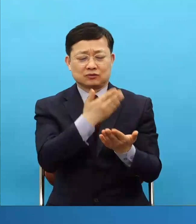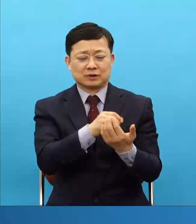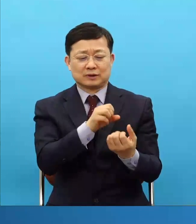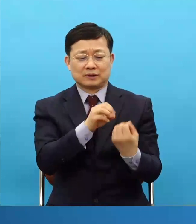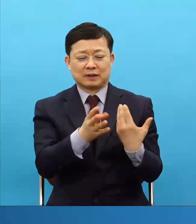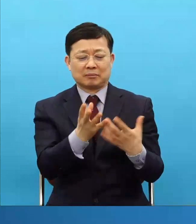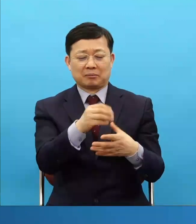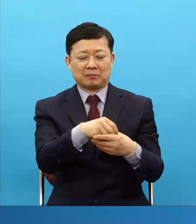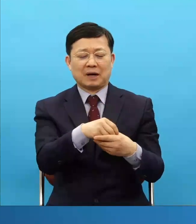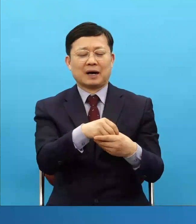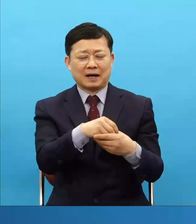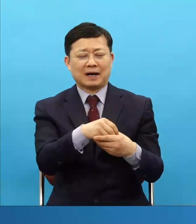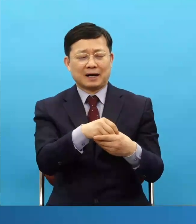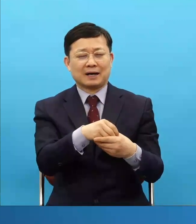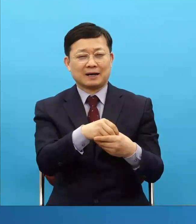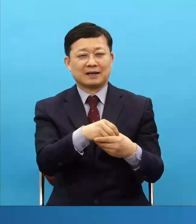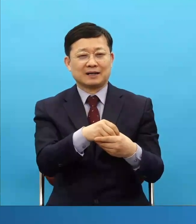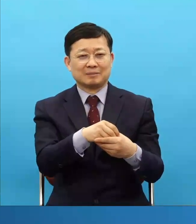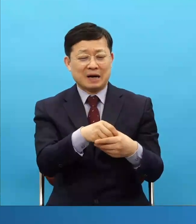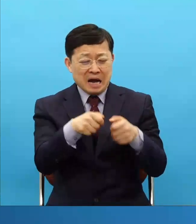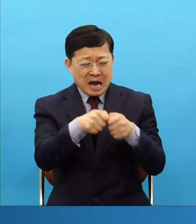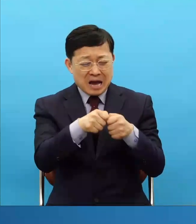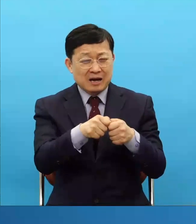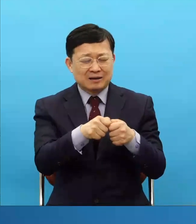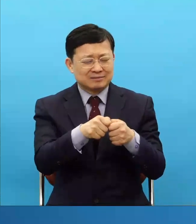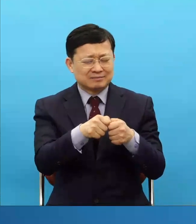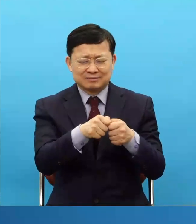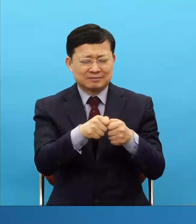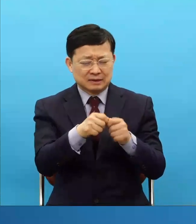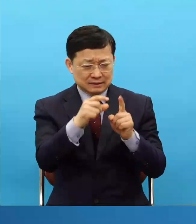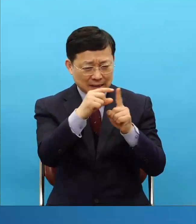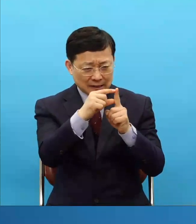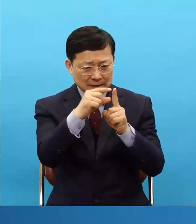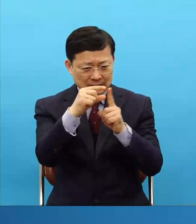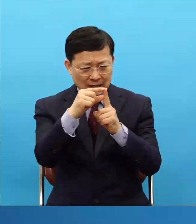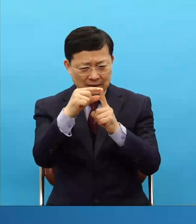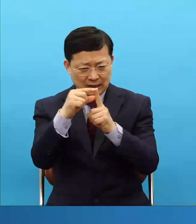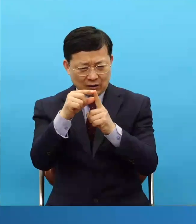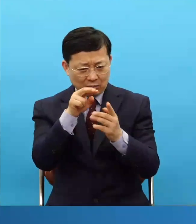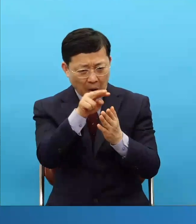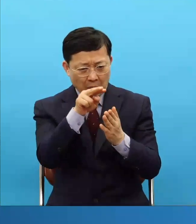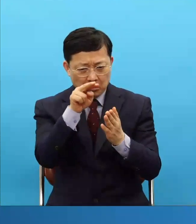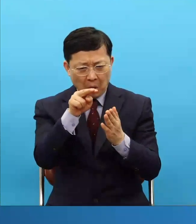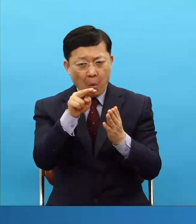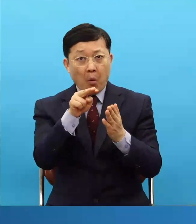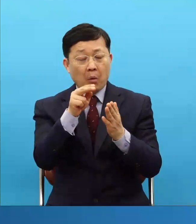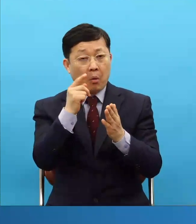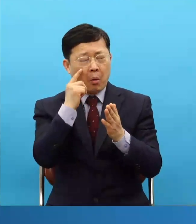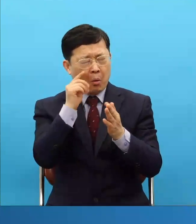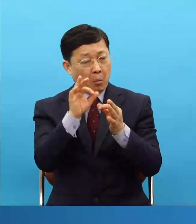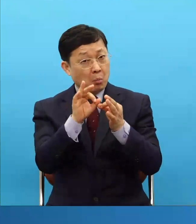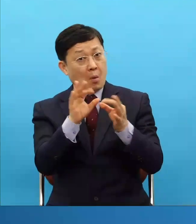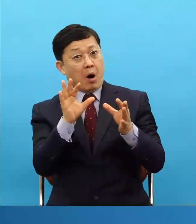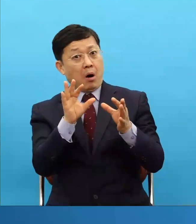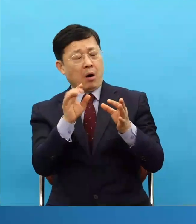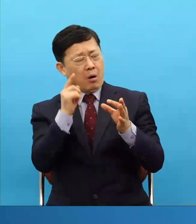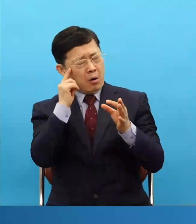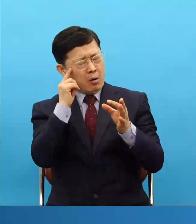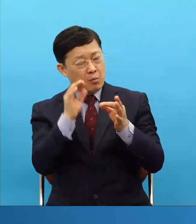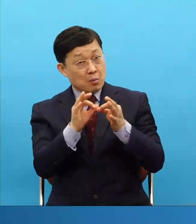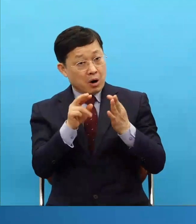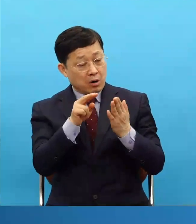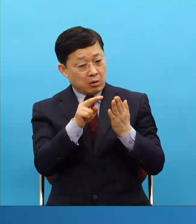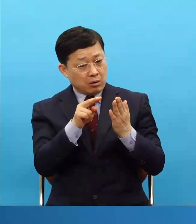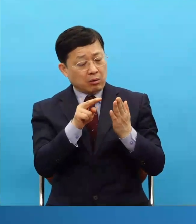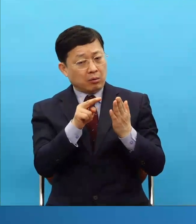뭐 설명이 필요 없어. There was no explanation 그 needed. 단어들이요. 기가 찬 단어들이 And all these amazing words were in that book.